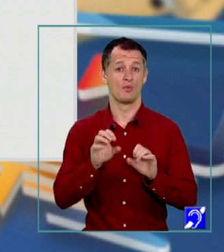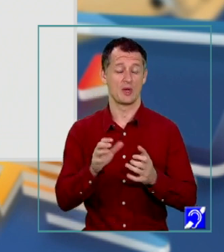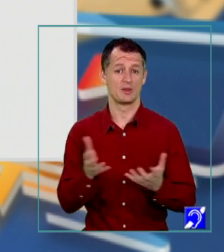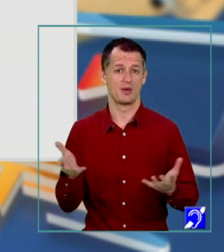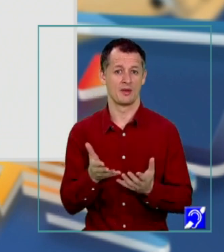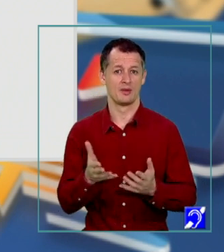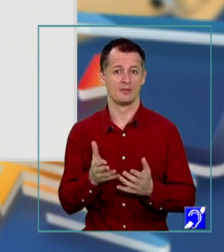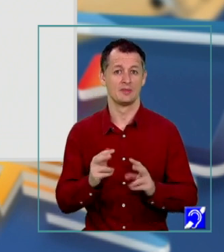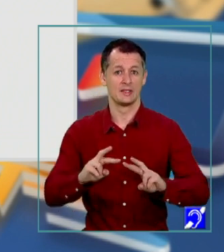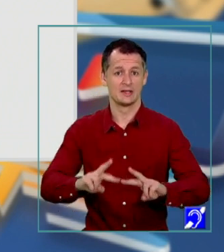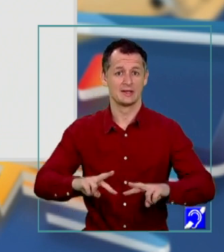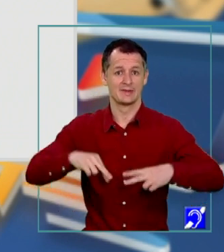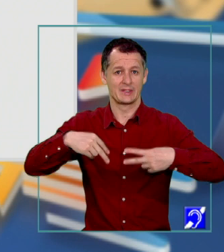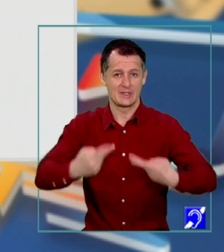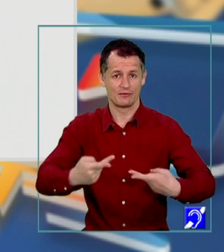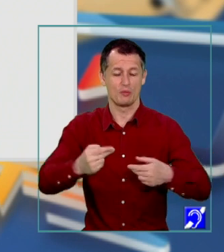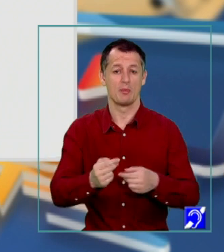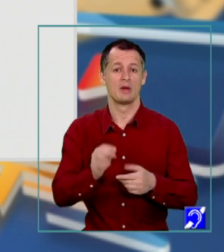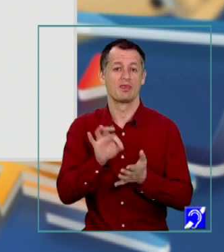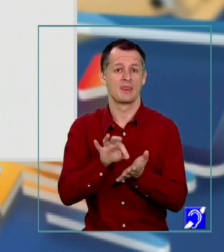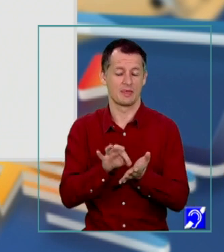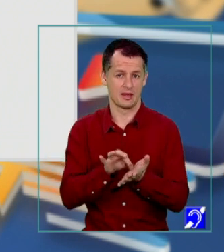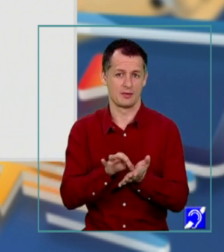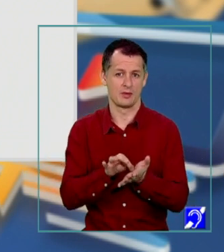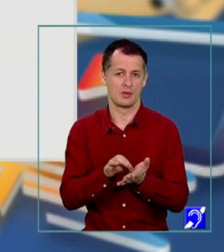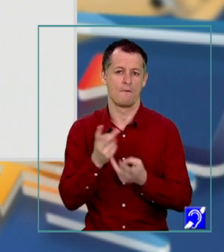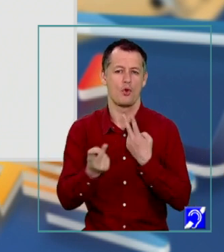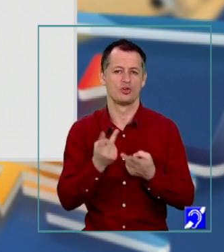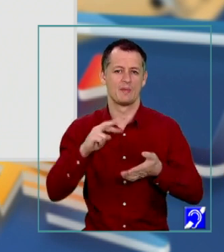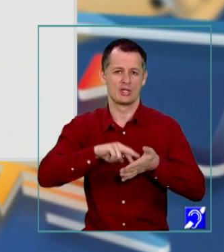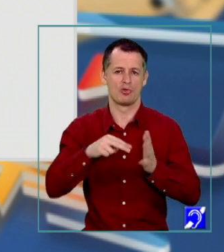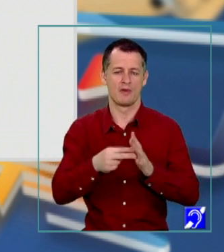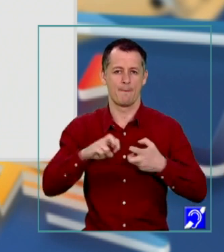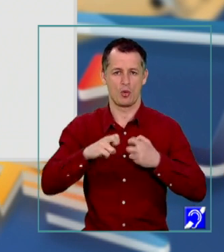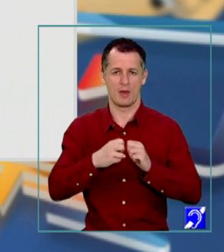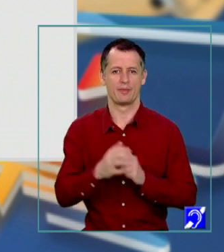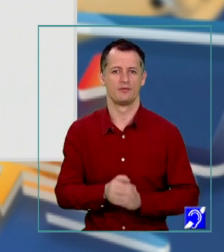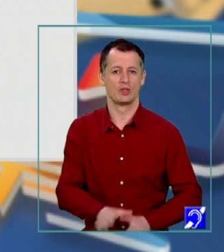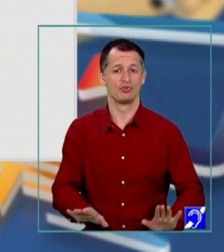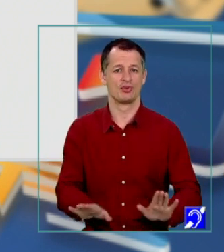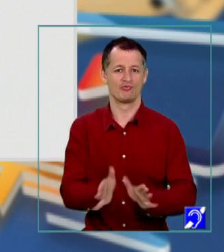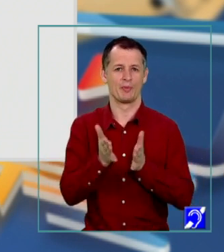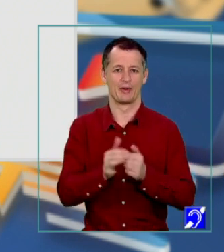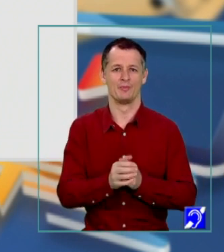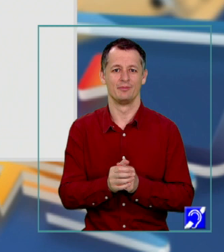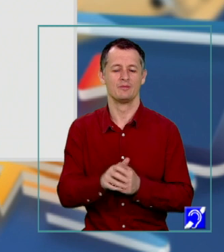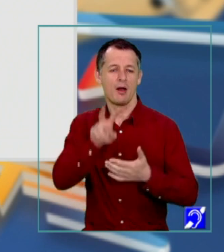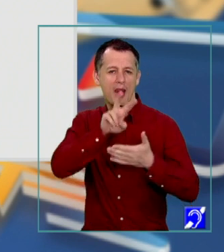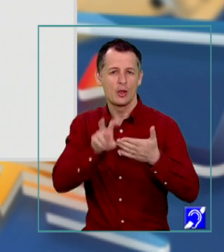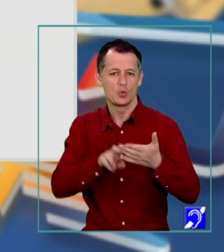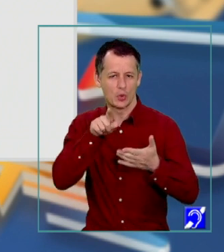le transformăm în date, pe care le folosim în rezolvarea problemei. Să începem lectura acestui